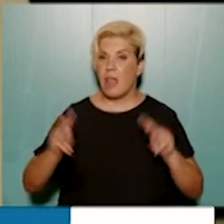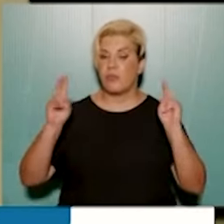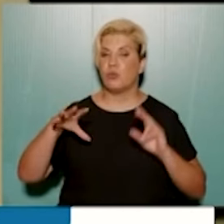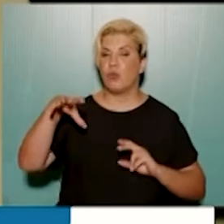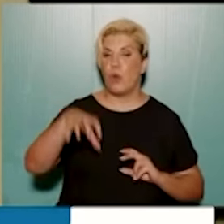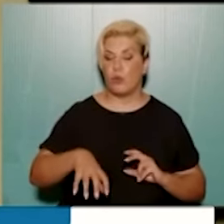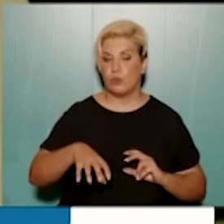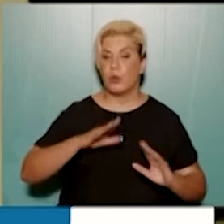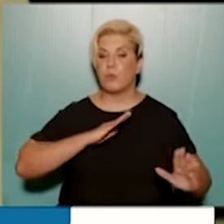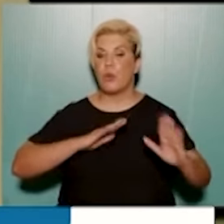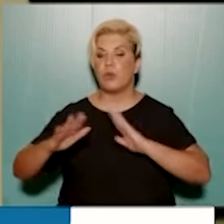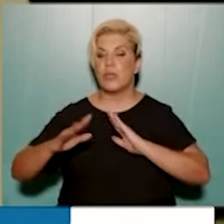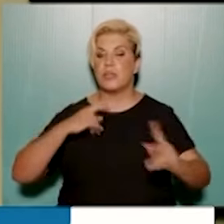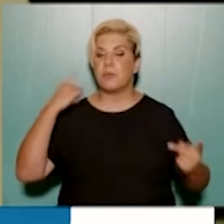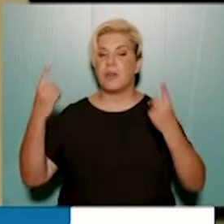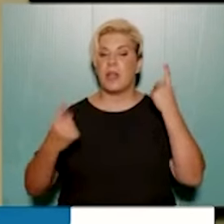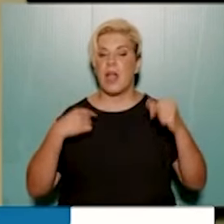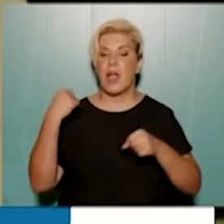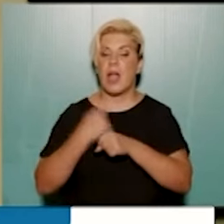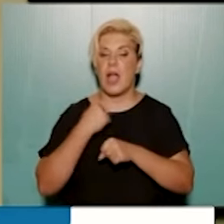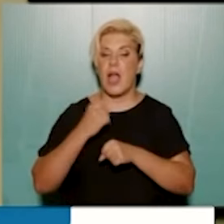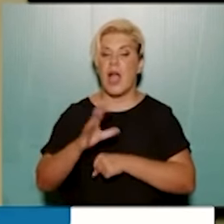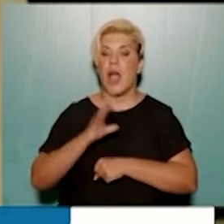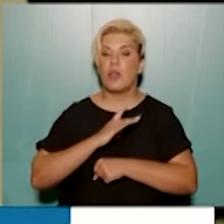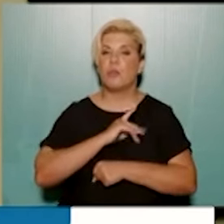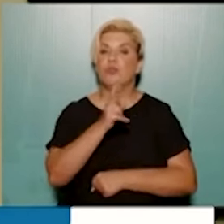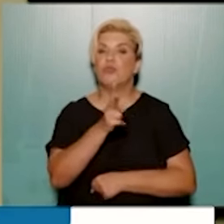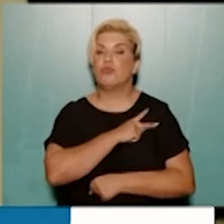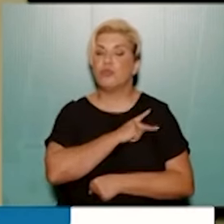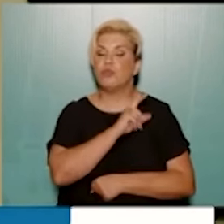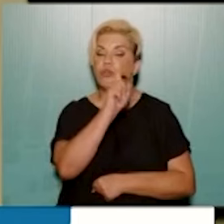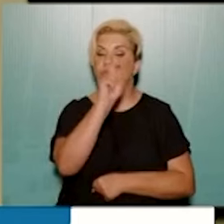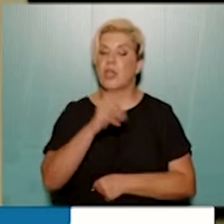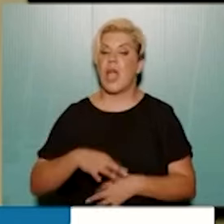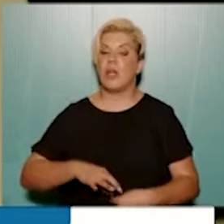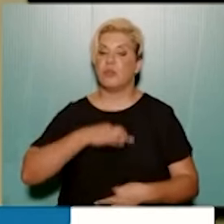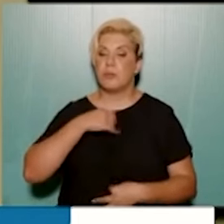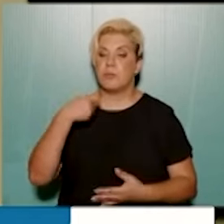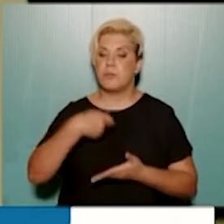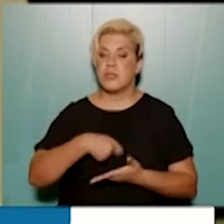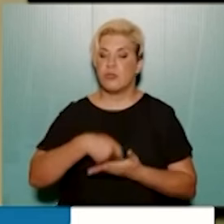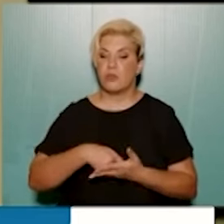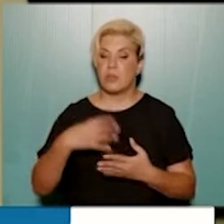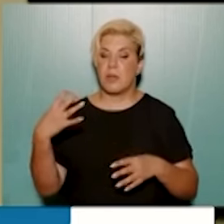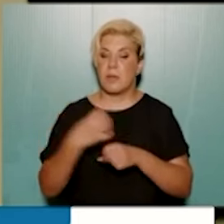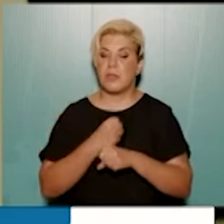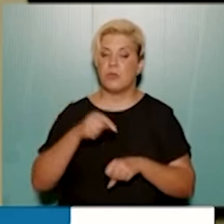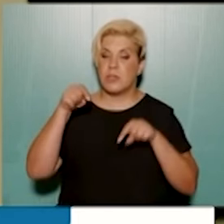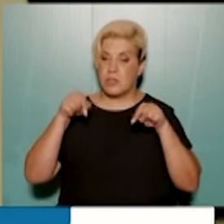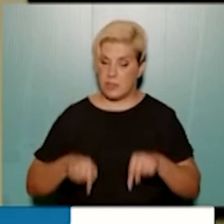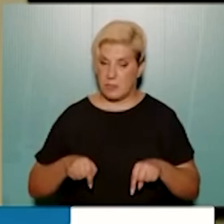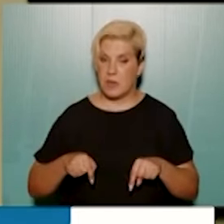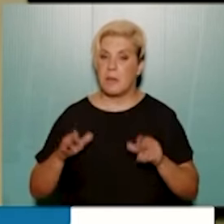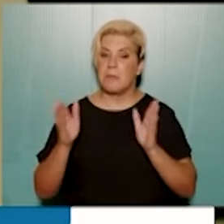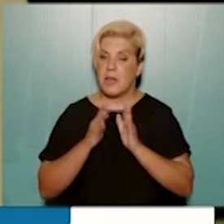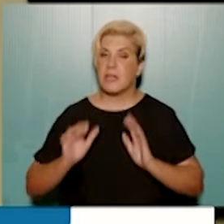χώρους και προστασία του περιβάλλοντος, για εργασία με ανθρώπινες συνθήκες και αξιοπρεπείς μισθούς, και να πετύχουμε και σήμερα